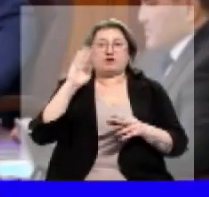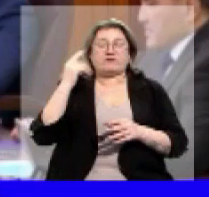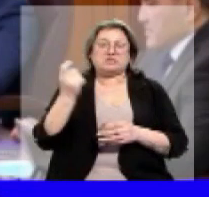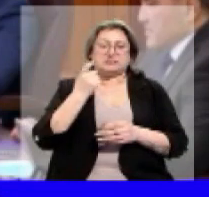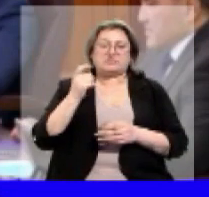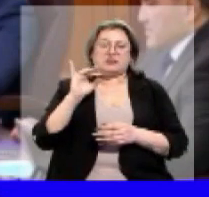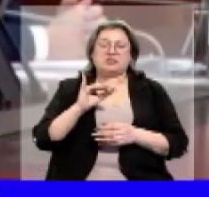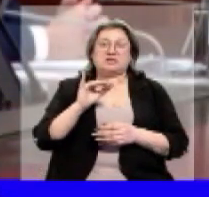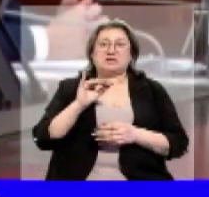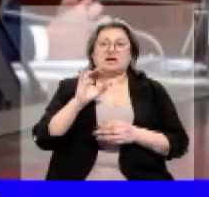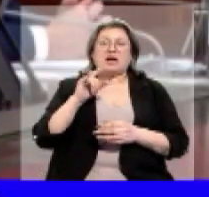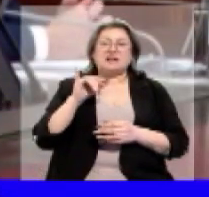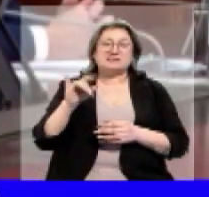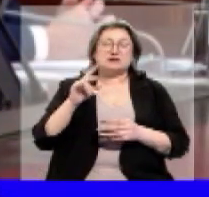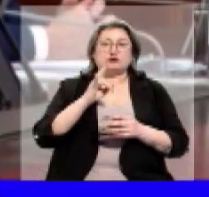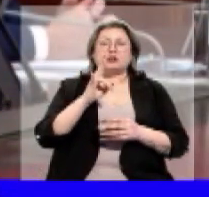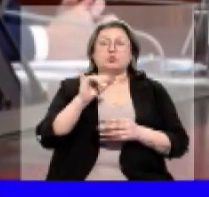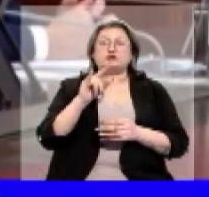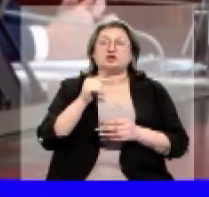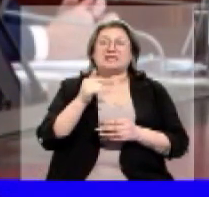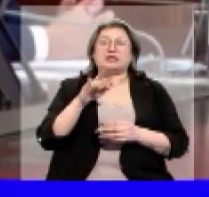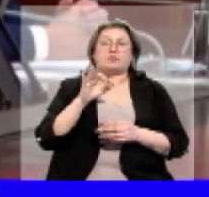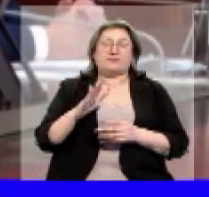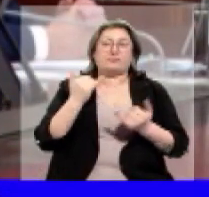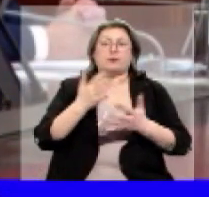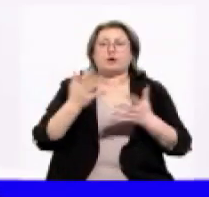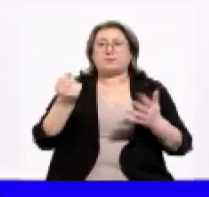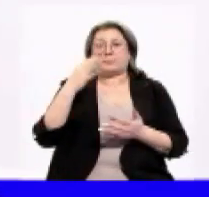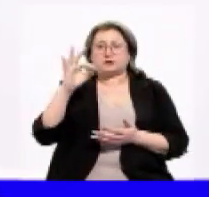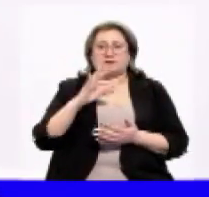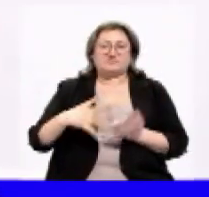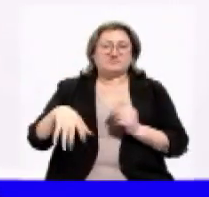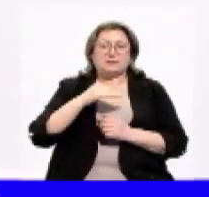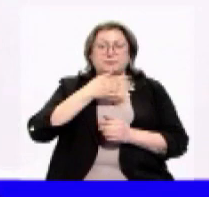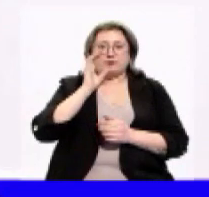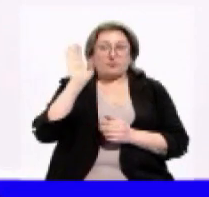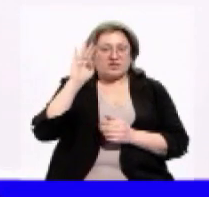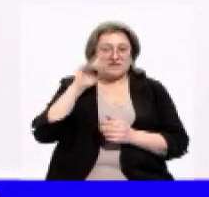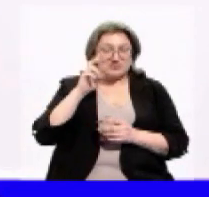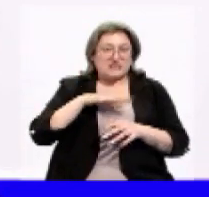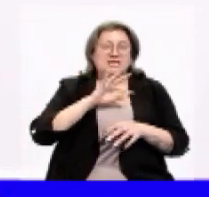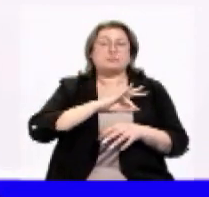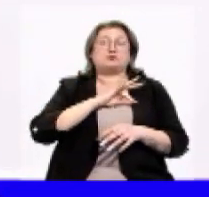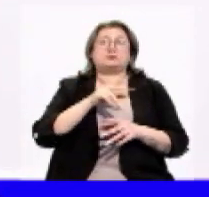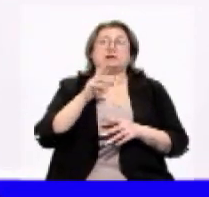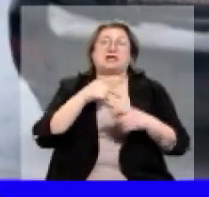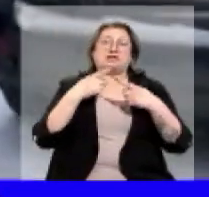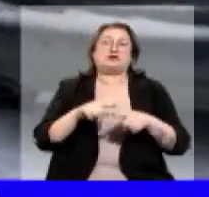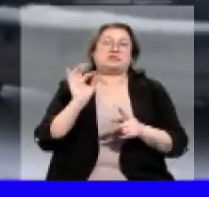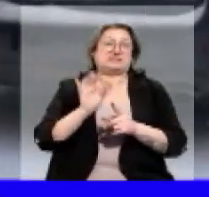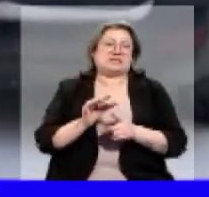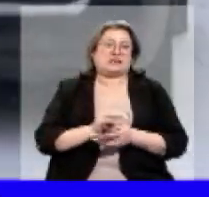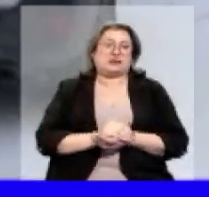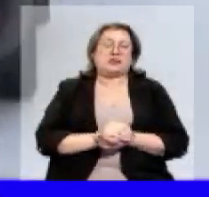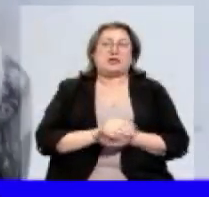водного хозяйства и ирригации Нуржан Нуржигитов. Сейчас более 15% всей питьевой воды в стране используется для технических